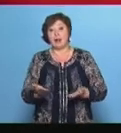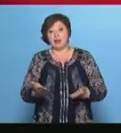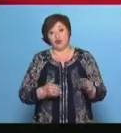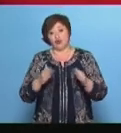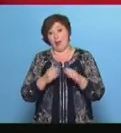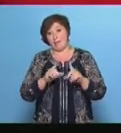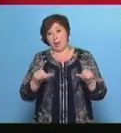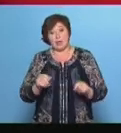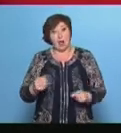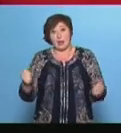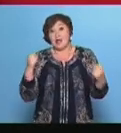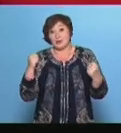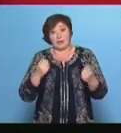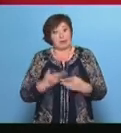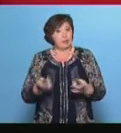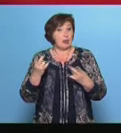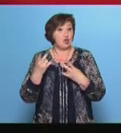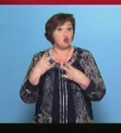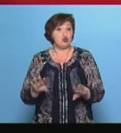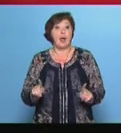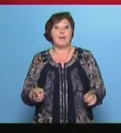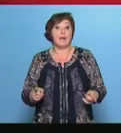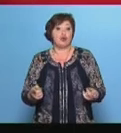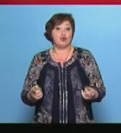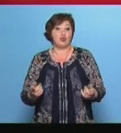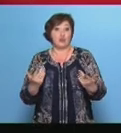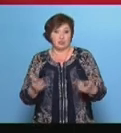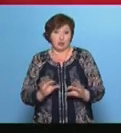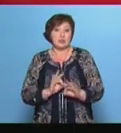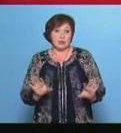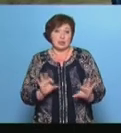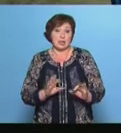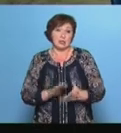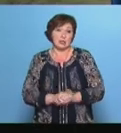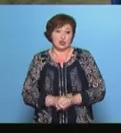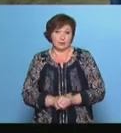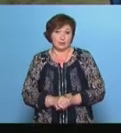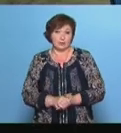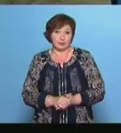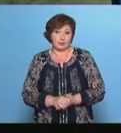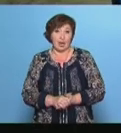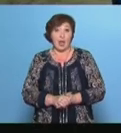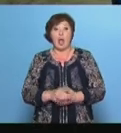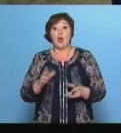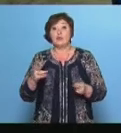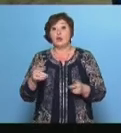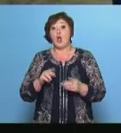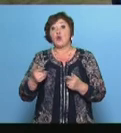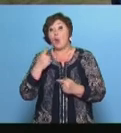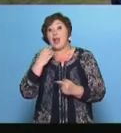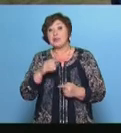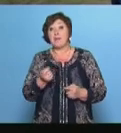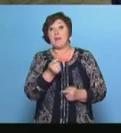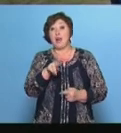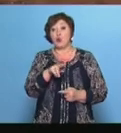оказалось, спортсменам она не нужна. Почему? Объяснили нашим журналистам. Пустырь за юго-западным микрорайоном Малой